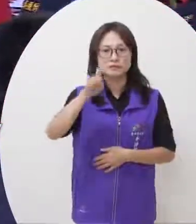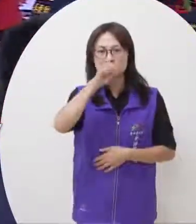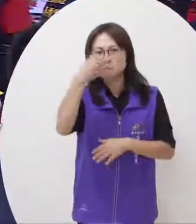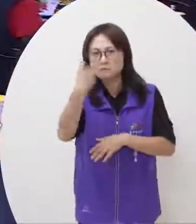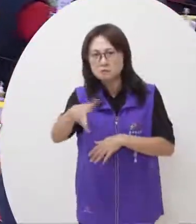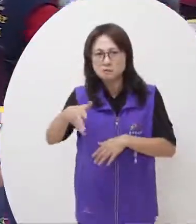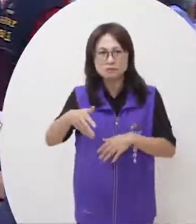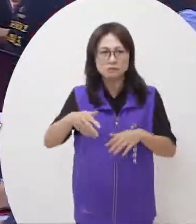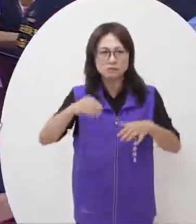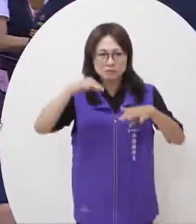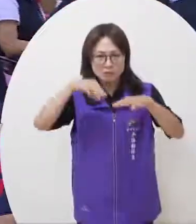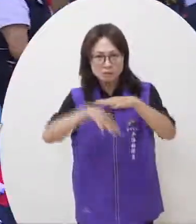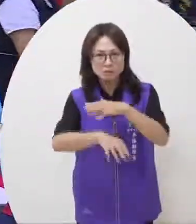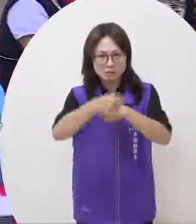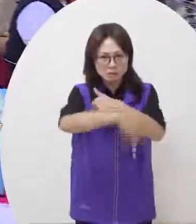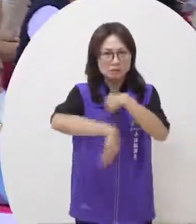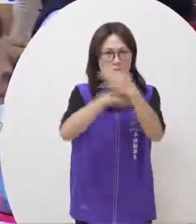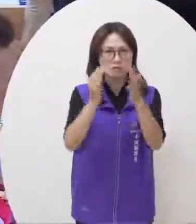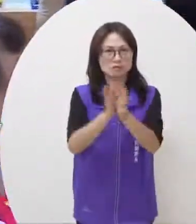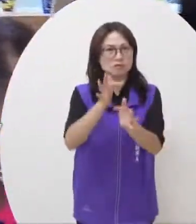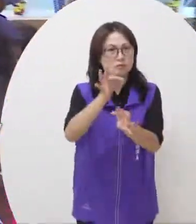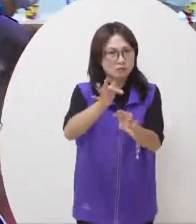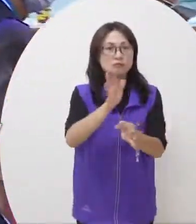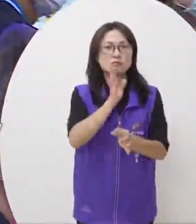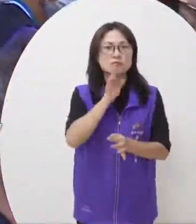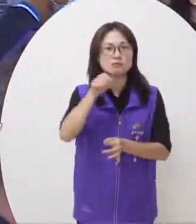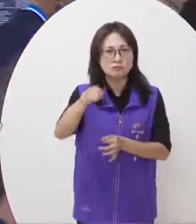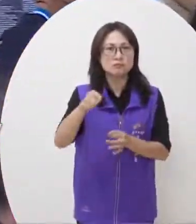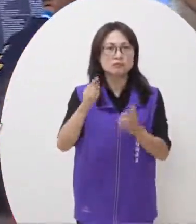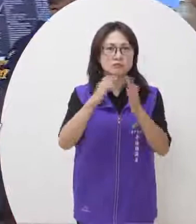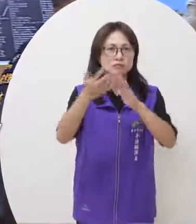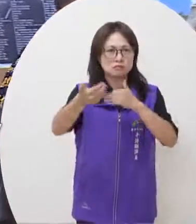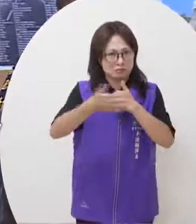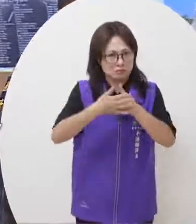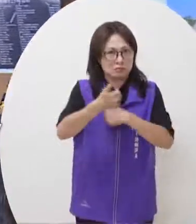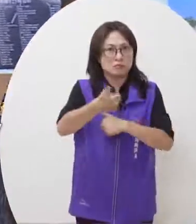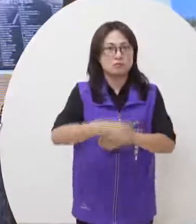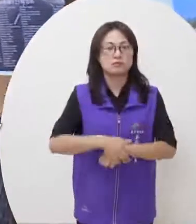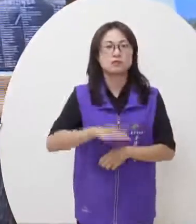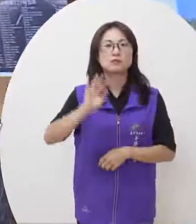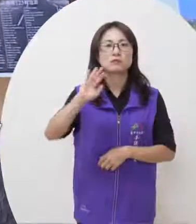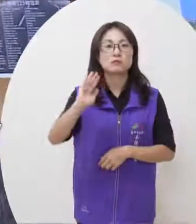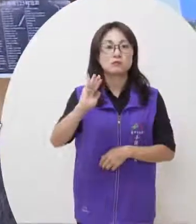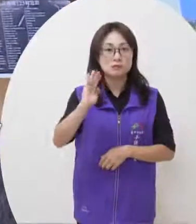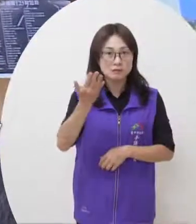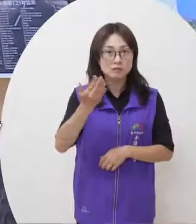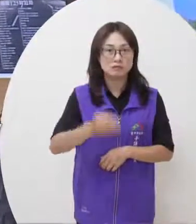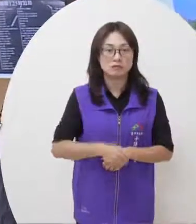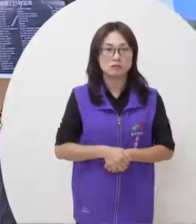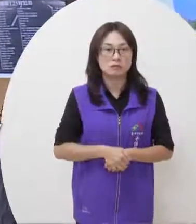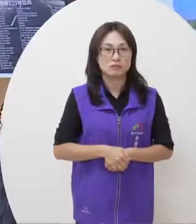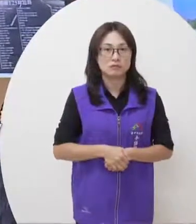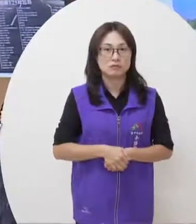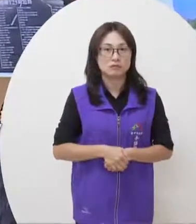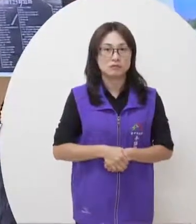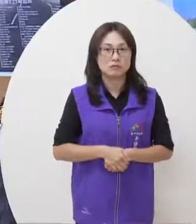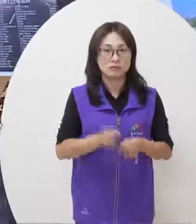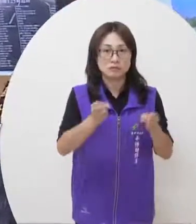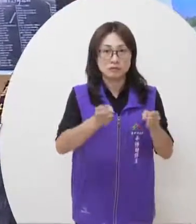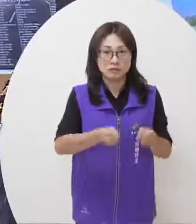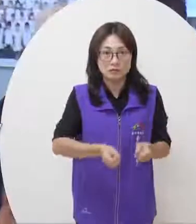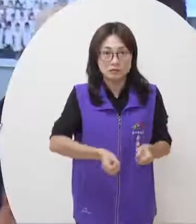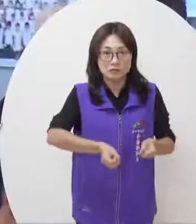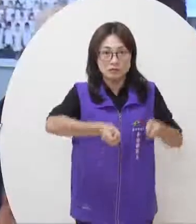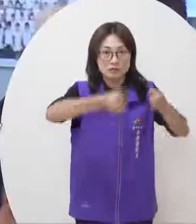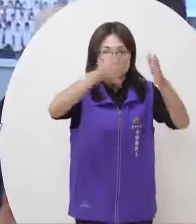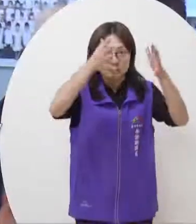建制完成，这是我们的市长的德政哈，但是大楼的接管并不普遍。那我是